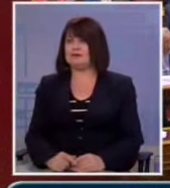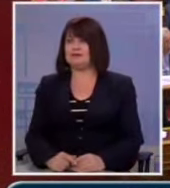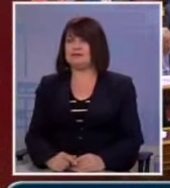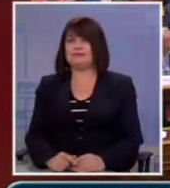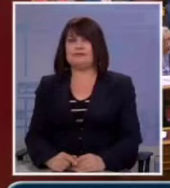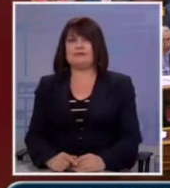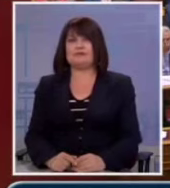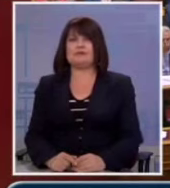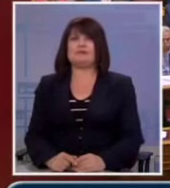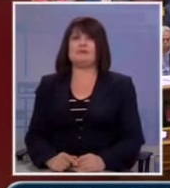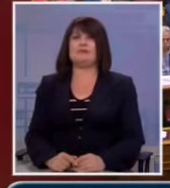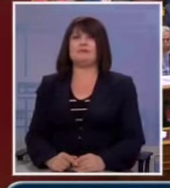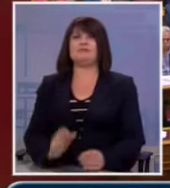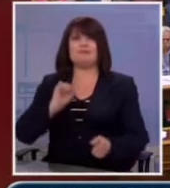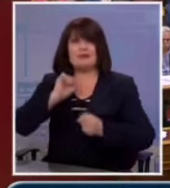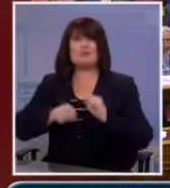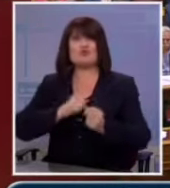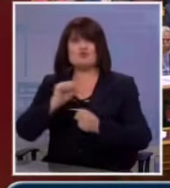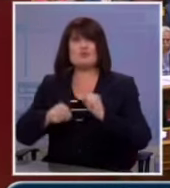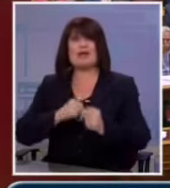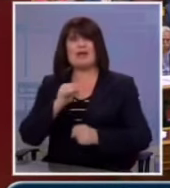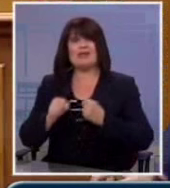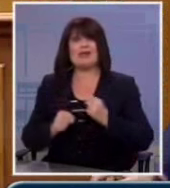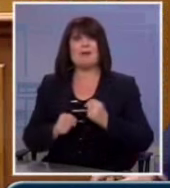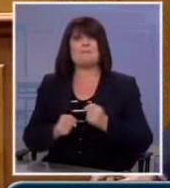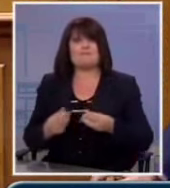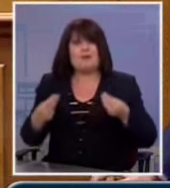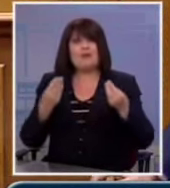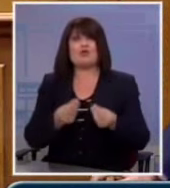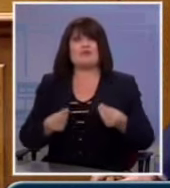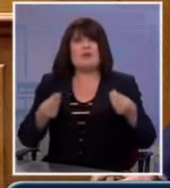ότι σε αυτή την προσπάθεια πράγματι εξαντλήσαμε κάθε όριο παραχωρήσεων